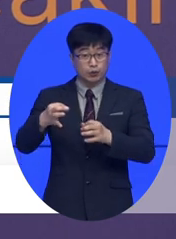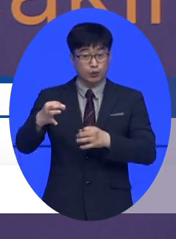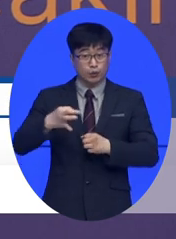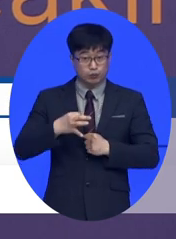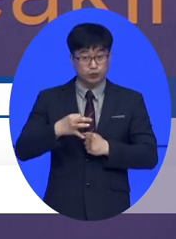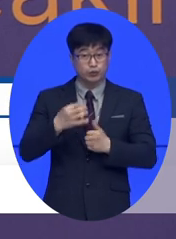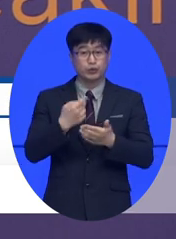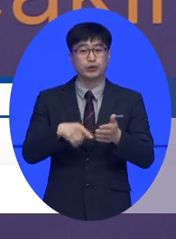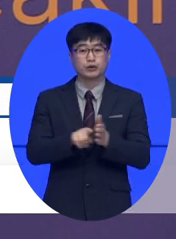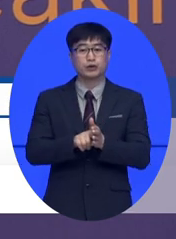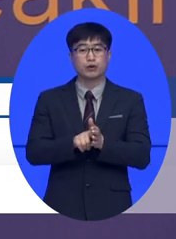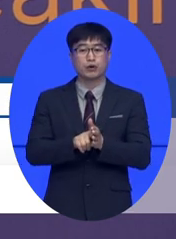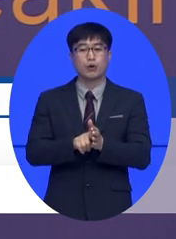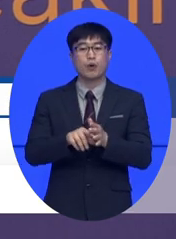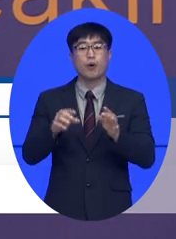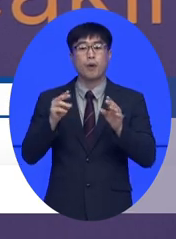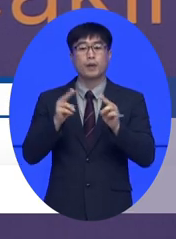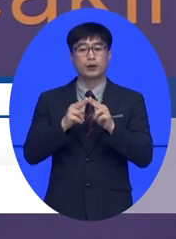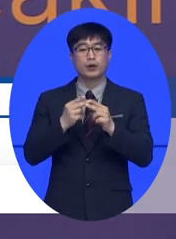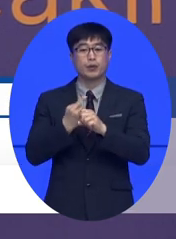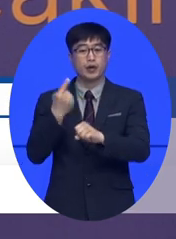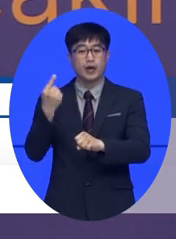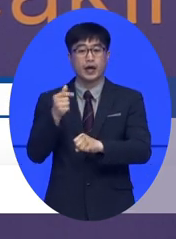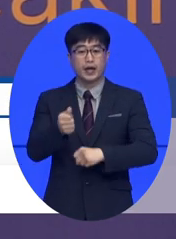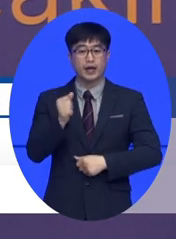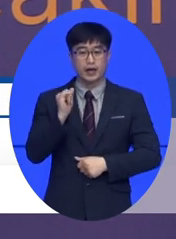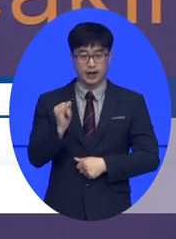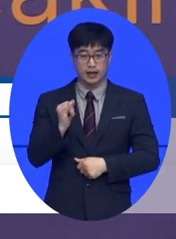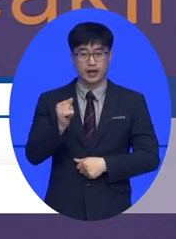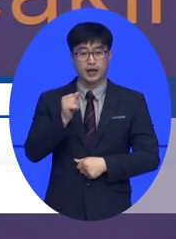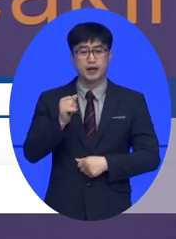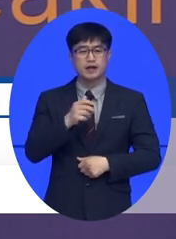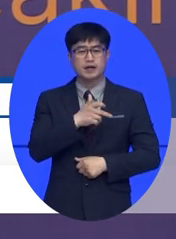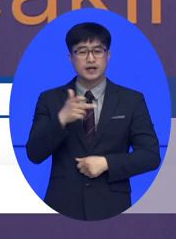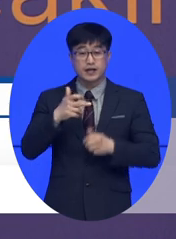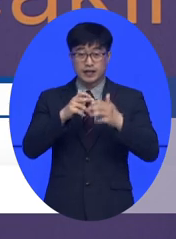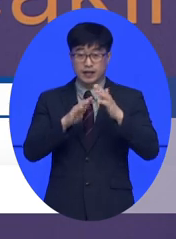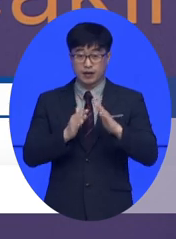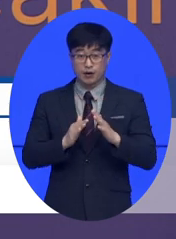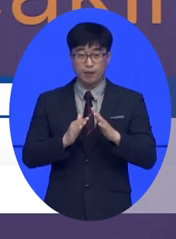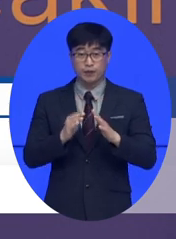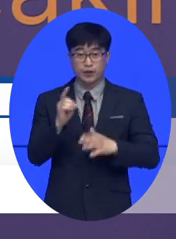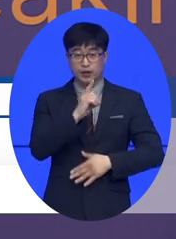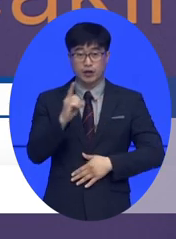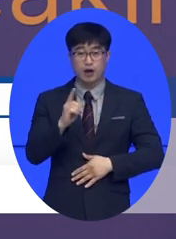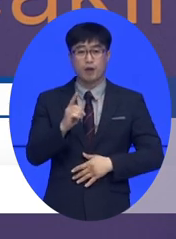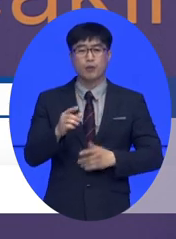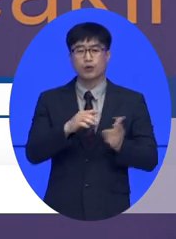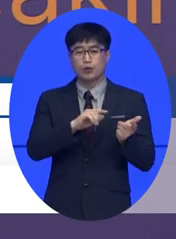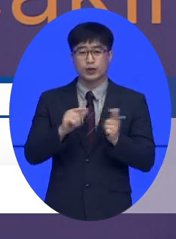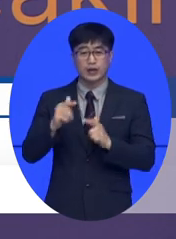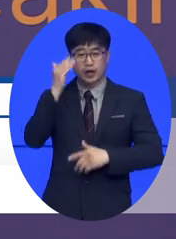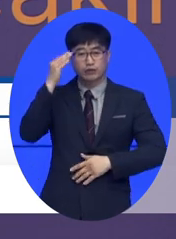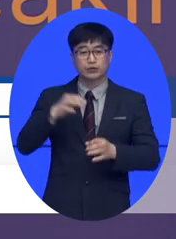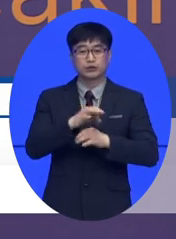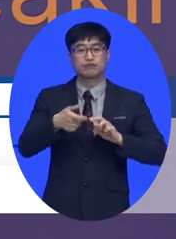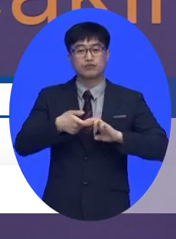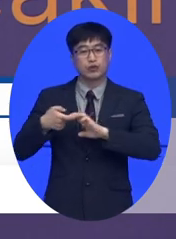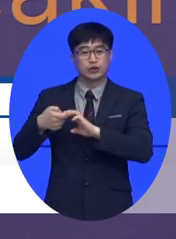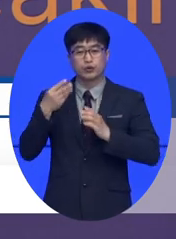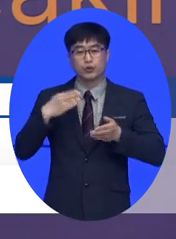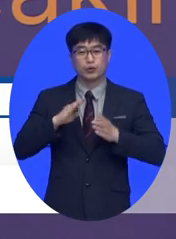반도체뿐만 아니라 AI, 빅데이터, 또 모빌리티 모든 부분에서 우리 대한민국 경제를